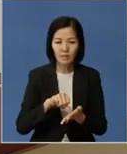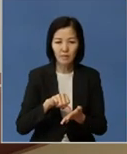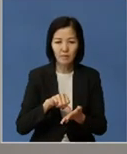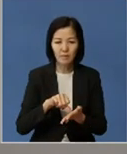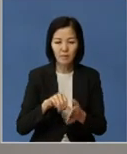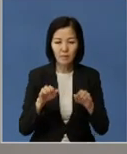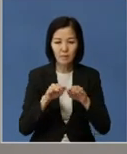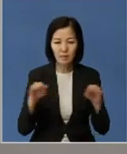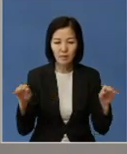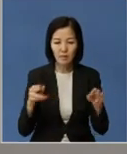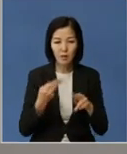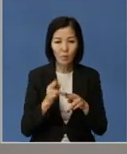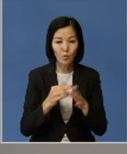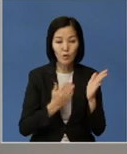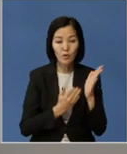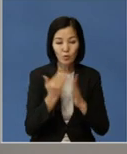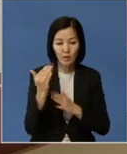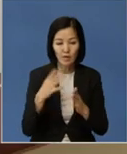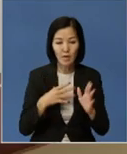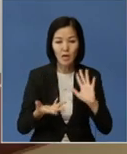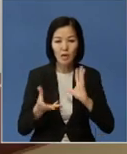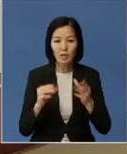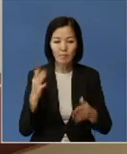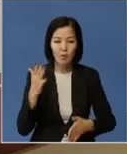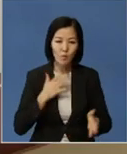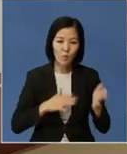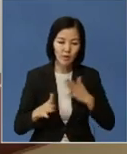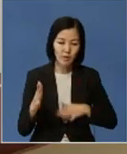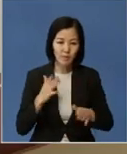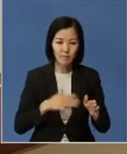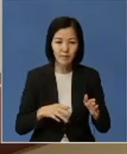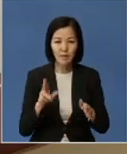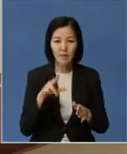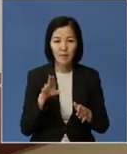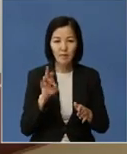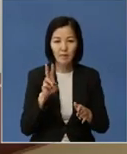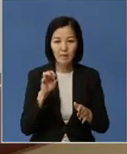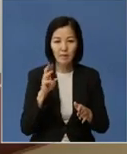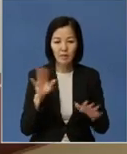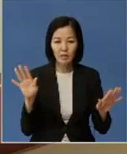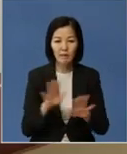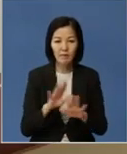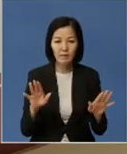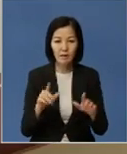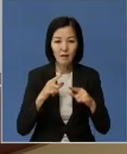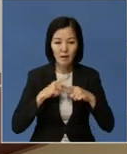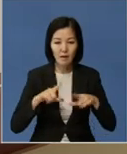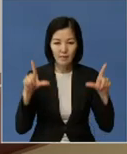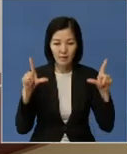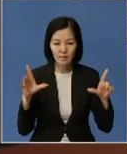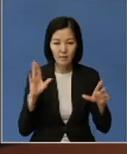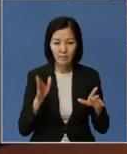қатысушылардың деңгейі өте жоғары. Жалпы қуаныштымыз Дәнеш ағамыздың әндері асқақтай берсін.